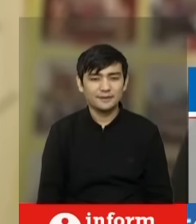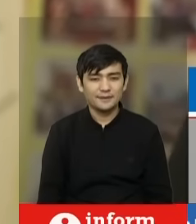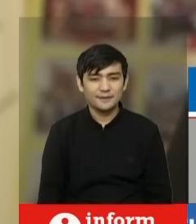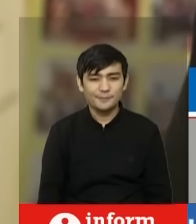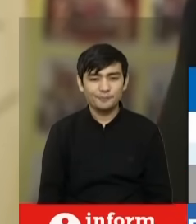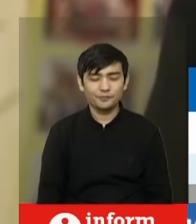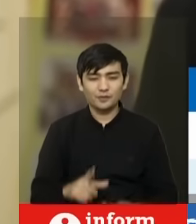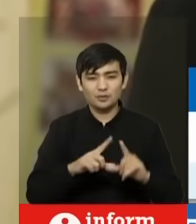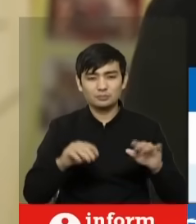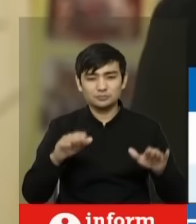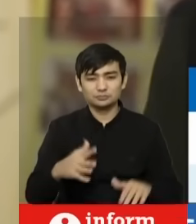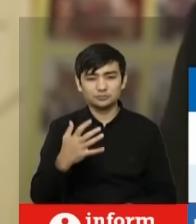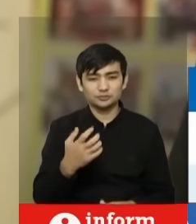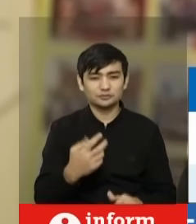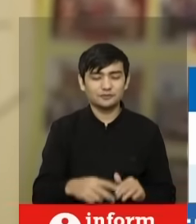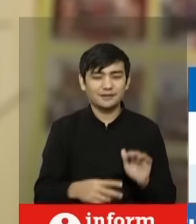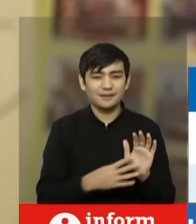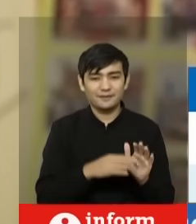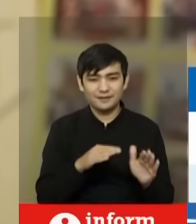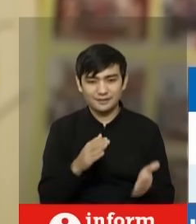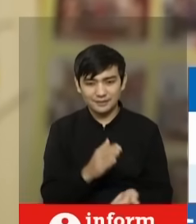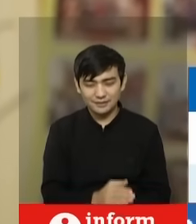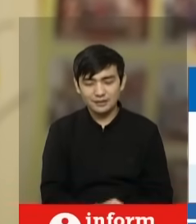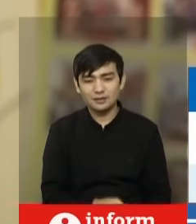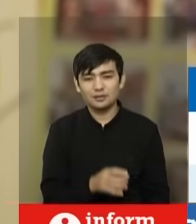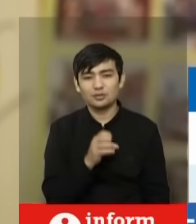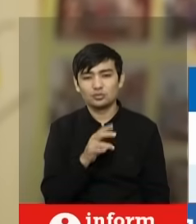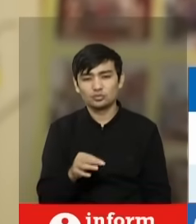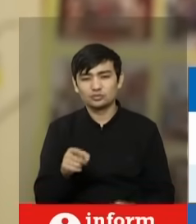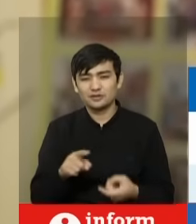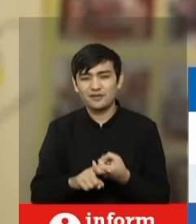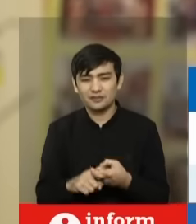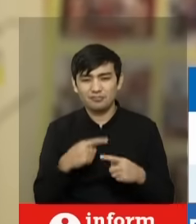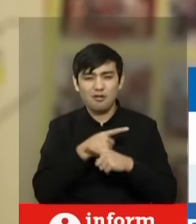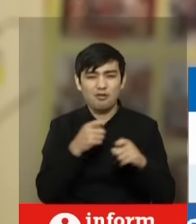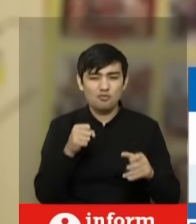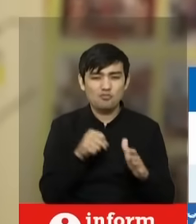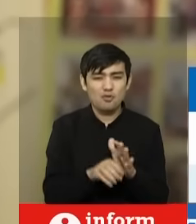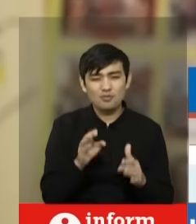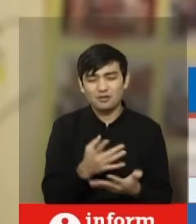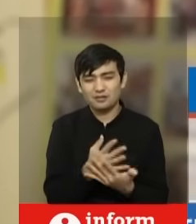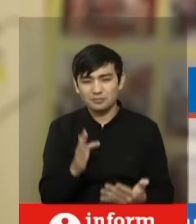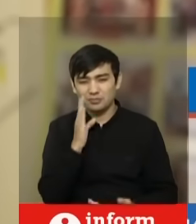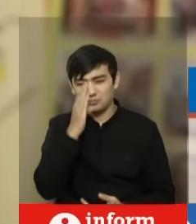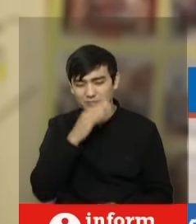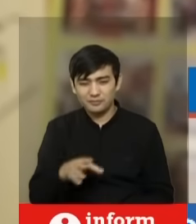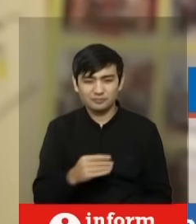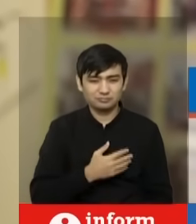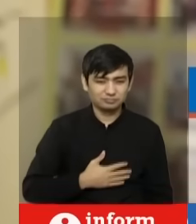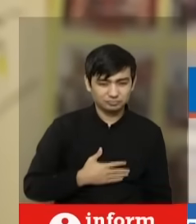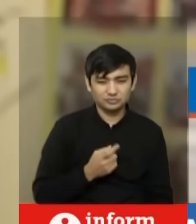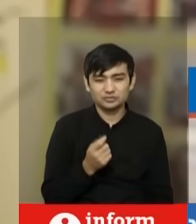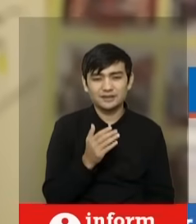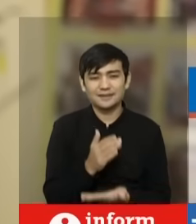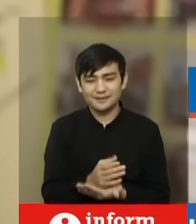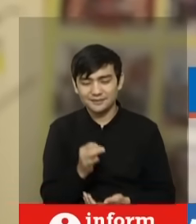Мектепте жалпы 529 оқушы бар. Енді мына болып атқан жағдайға байланысты ата-аналарда кішкене